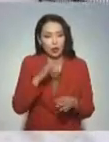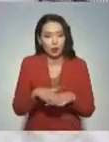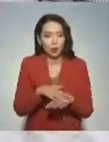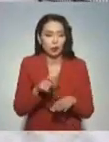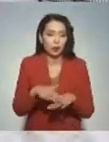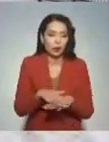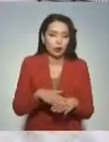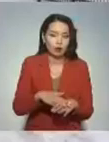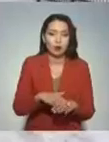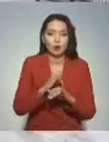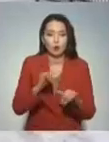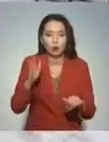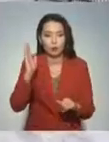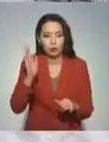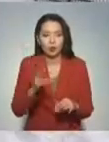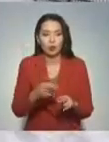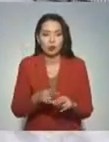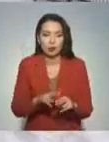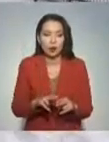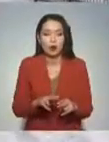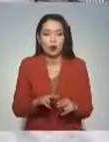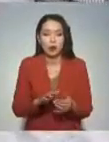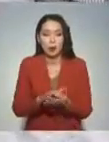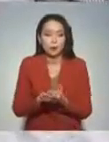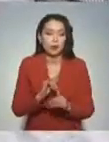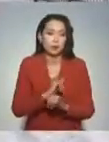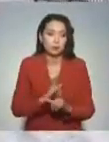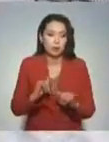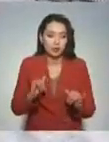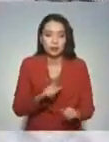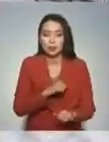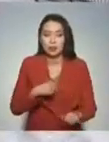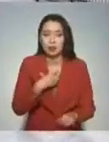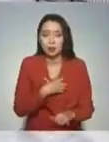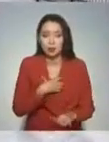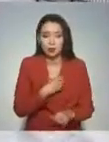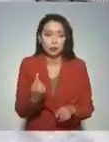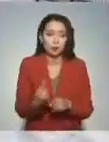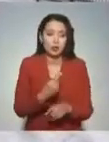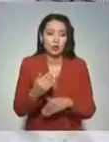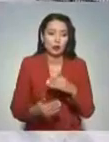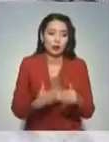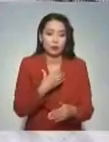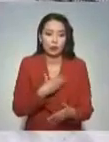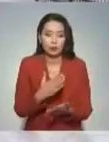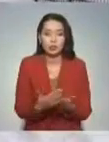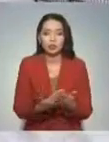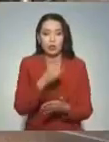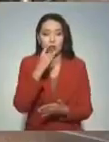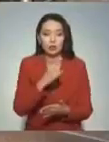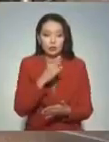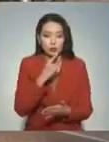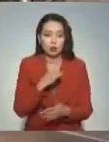халқымыздың өркендеуіне және де бейбітшілігіне алып келетін ең бір алғашқы қадамдардың бірі деп ойлаймын жаңа Қазақстанды құру